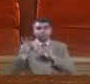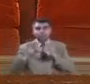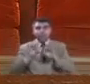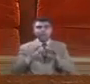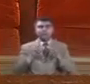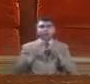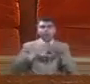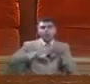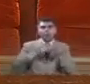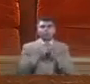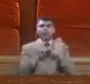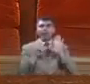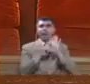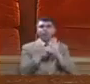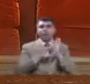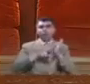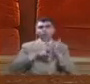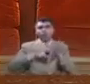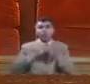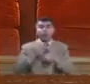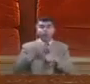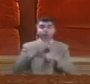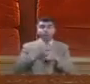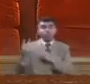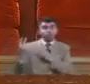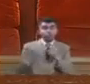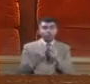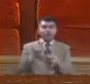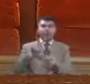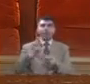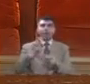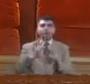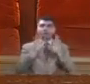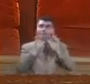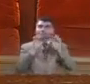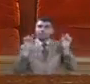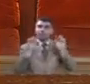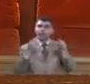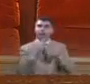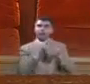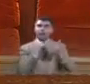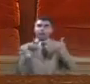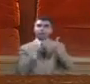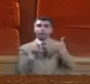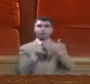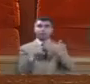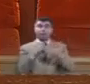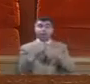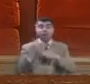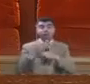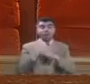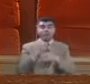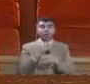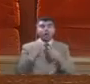التحفيزات، على كل ما يمكن يقوموا به قبل ما يدار شي استثمار. ثالثا، وهذا الصيف هناك دولية ديال السيد رئيس الحكومة اللي مشات جميع